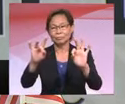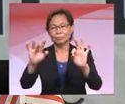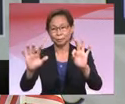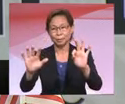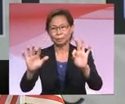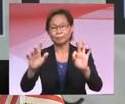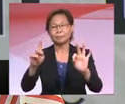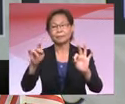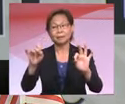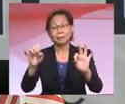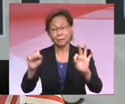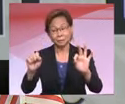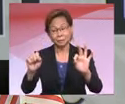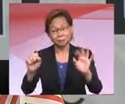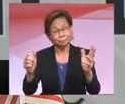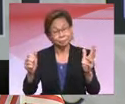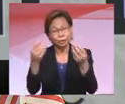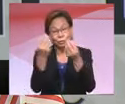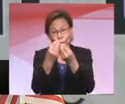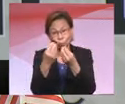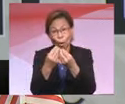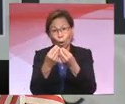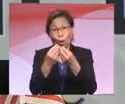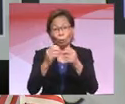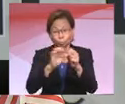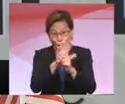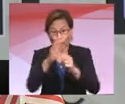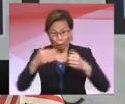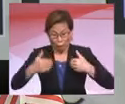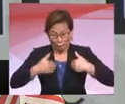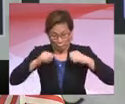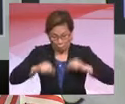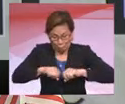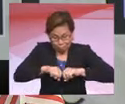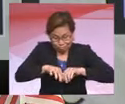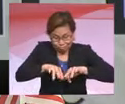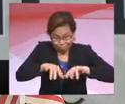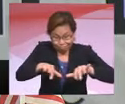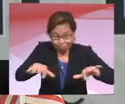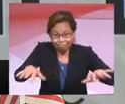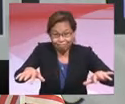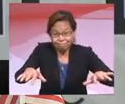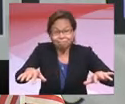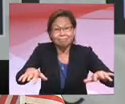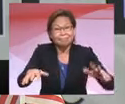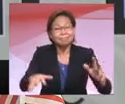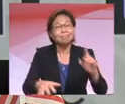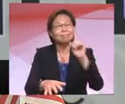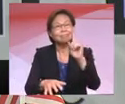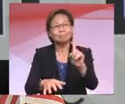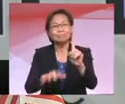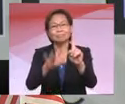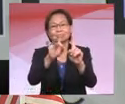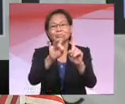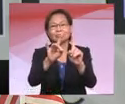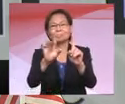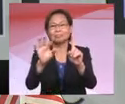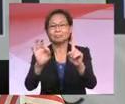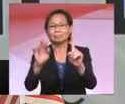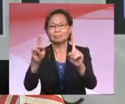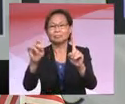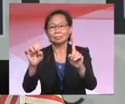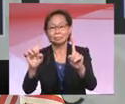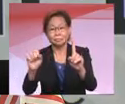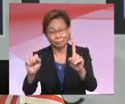9,285 kes. Oleh itu, jumlah kes aktif dengan kumpulan jangkitan COVID-19 adalah 189